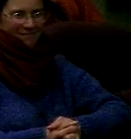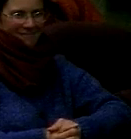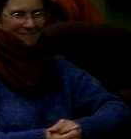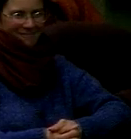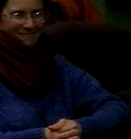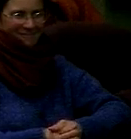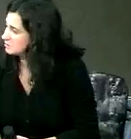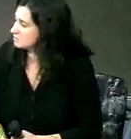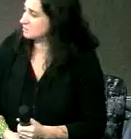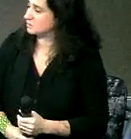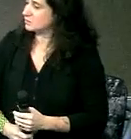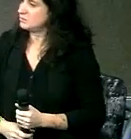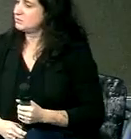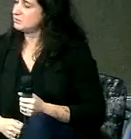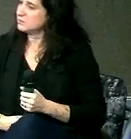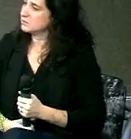Non, il y a des...